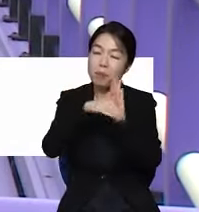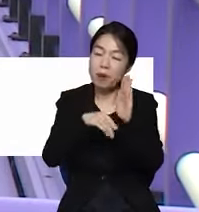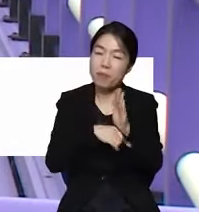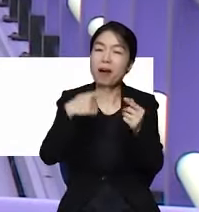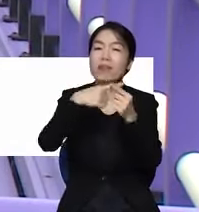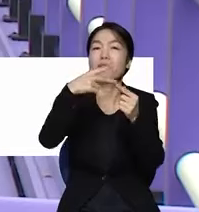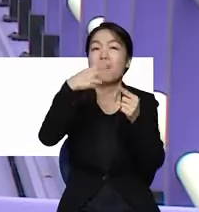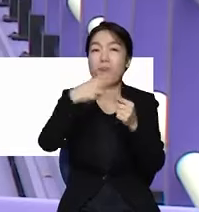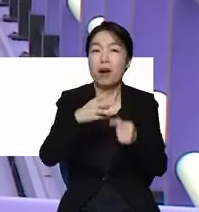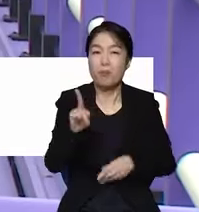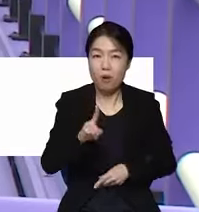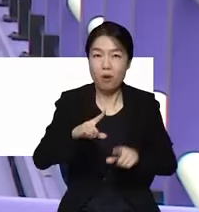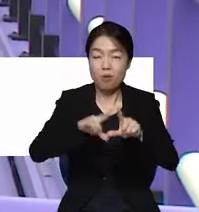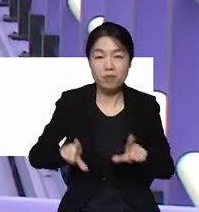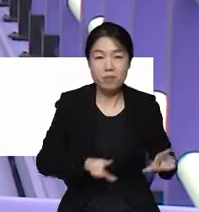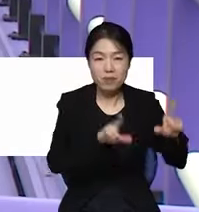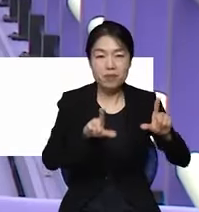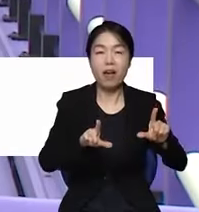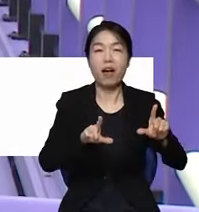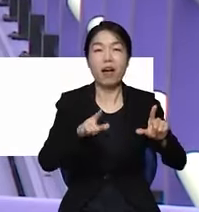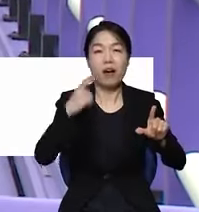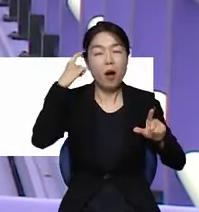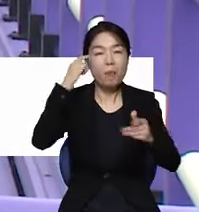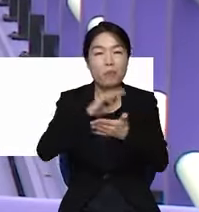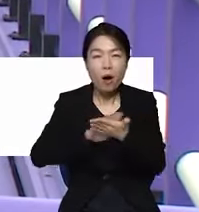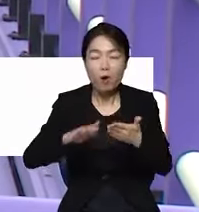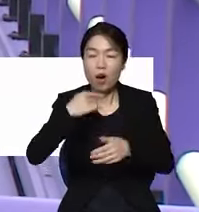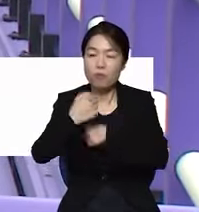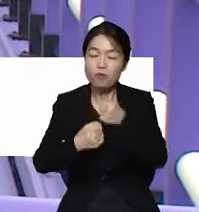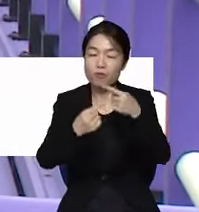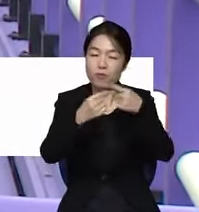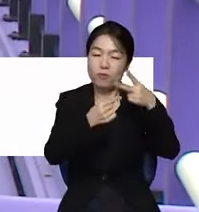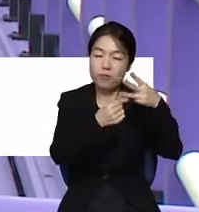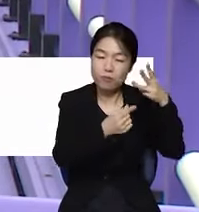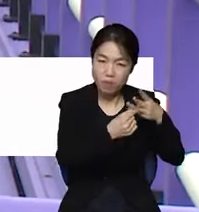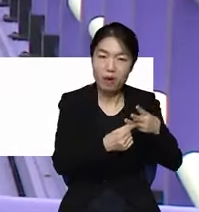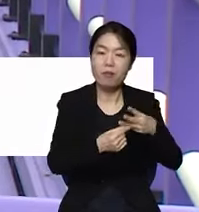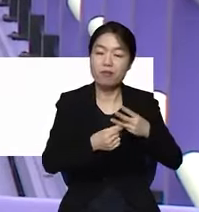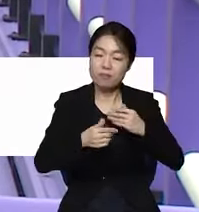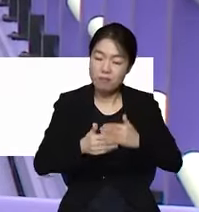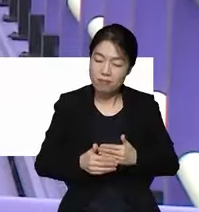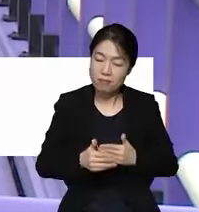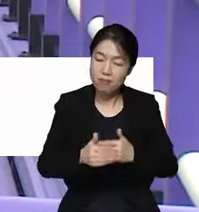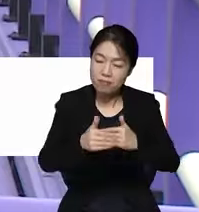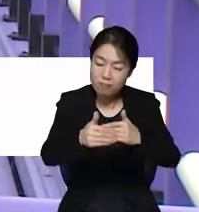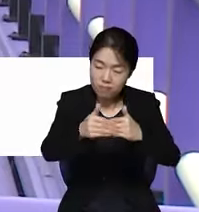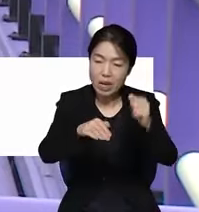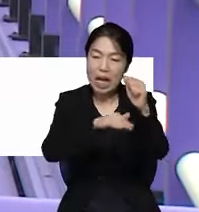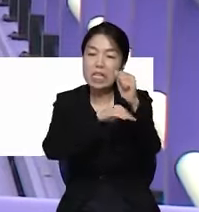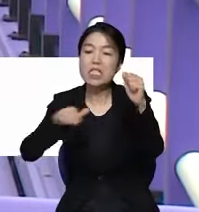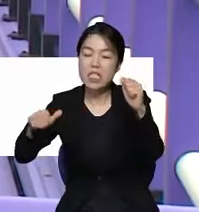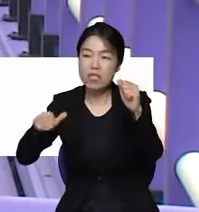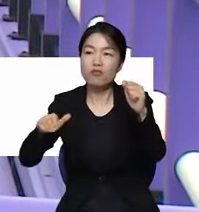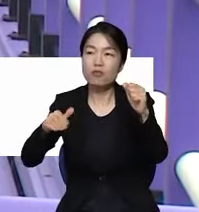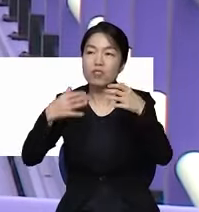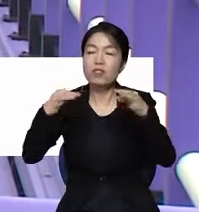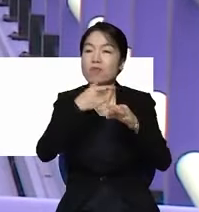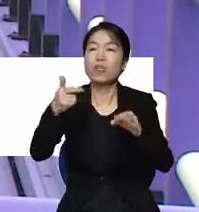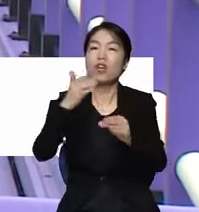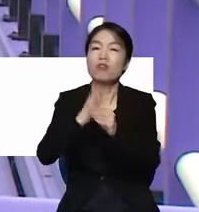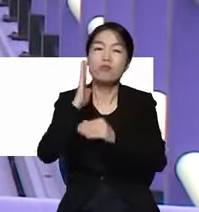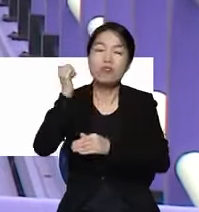방향, 민생, 평화, 그리고 민주주의의 길을 가는 데 있어서 큰 좌표를 우리 김대중